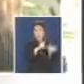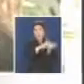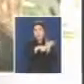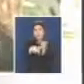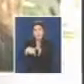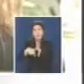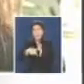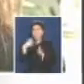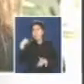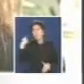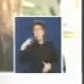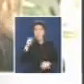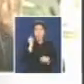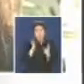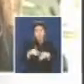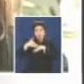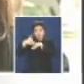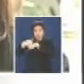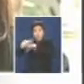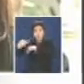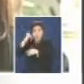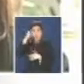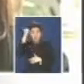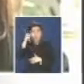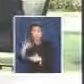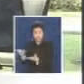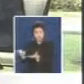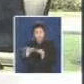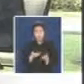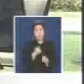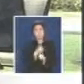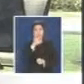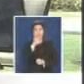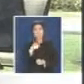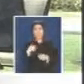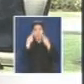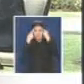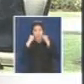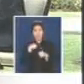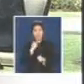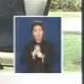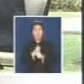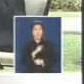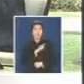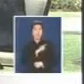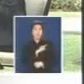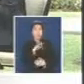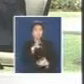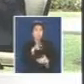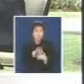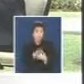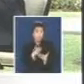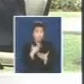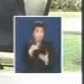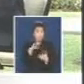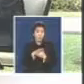เลขาธิการ เลขาธิการ เป็นคนนอกก็ได้แหละ เป็นคนนอกก็ได้ค่ะ นายกก็ต้องสอบแสวงหา ค่ะก็จะทำงานภายใต้การกำกับนโยบ